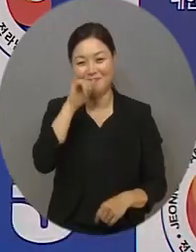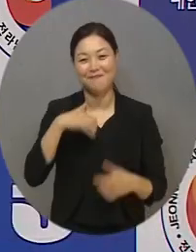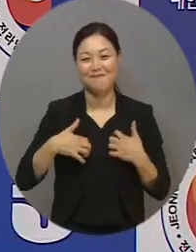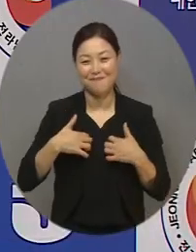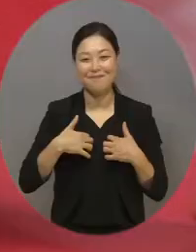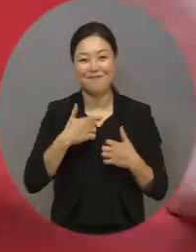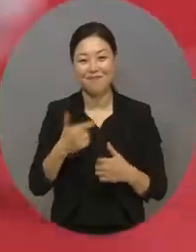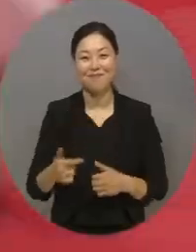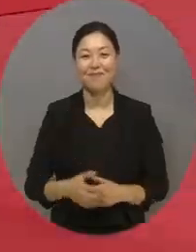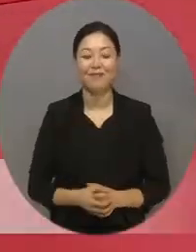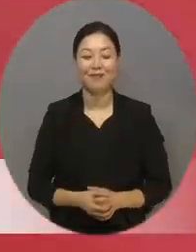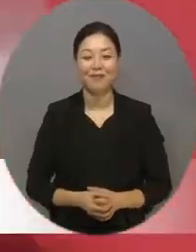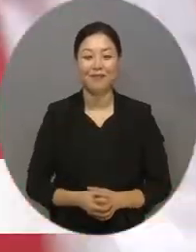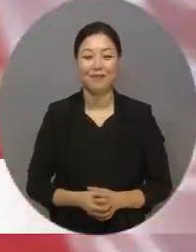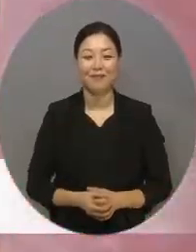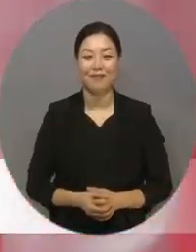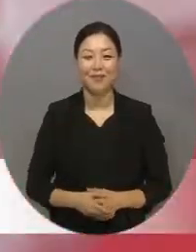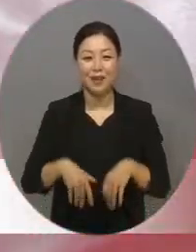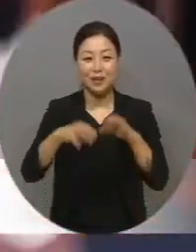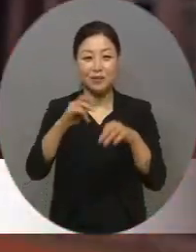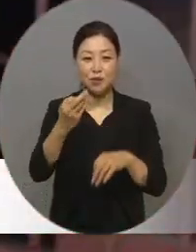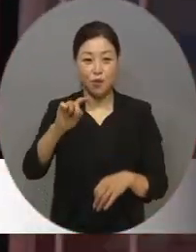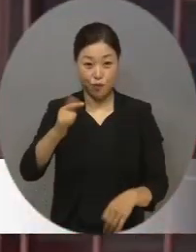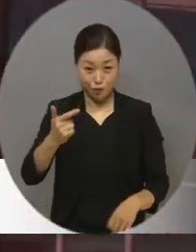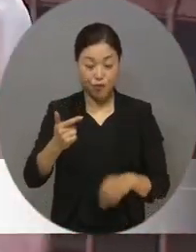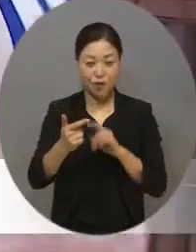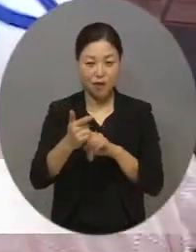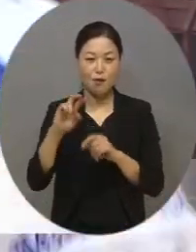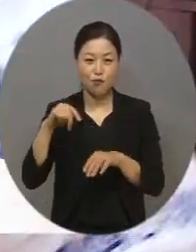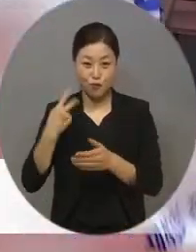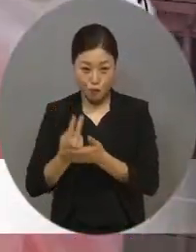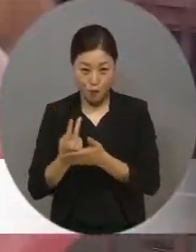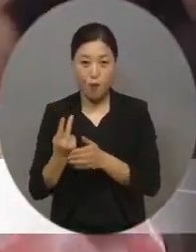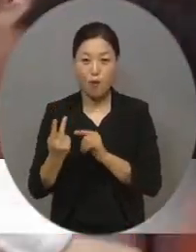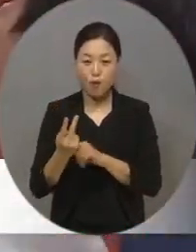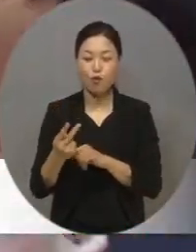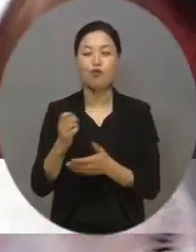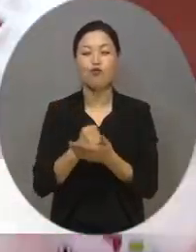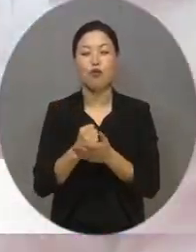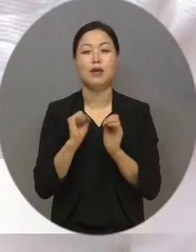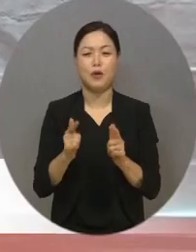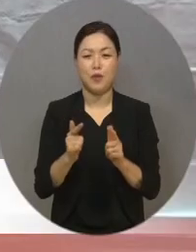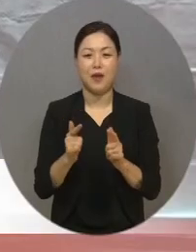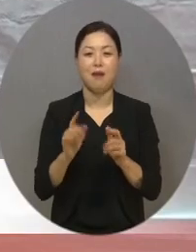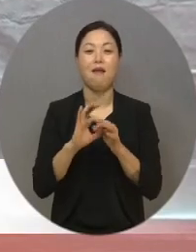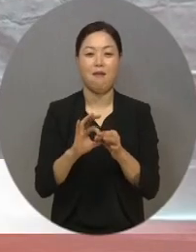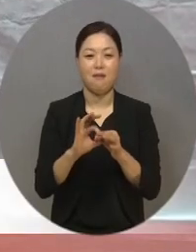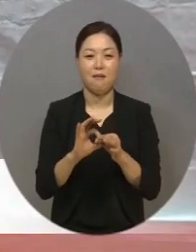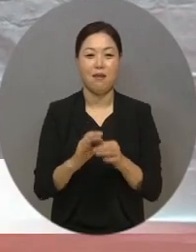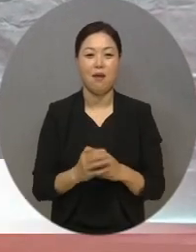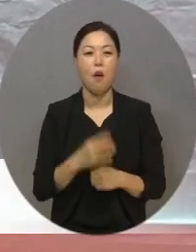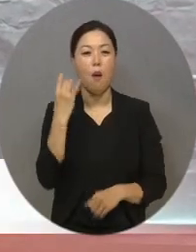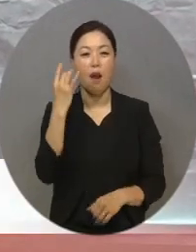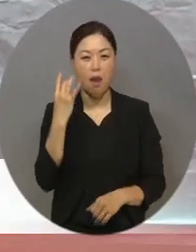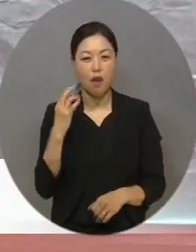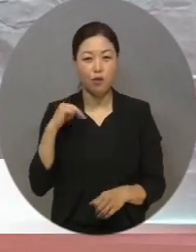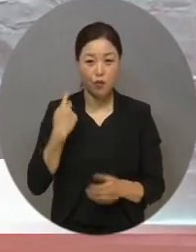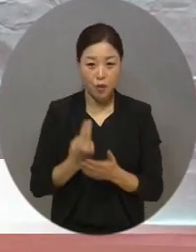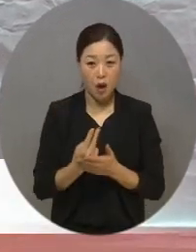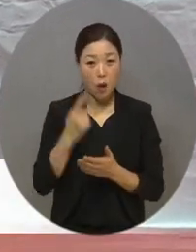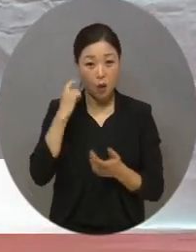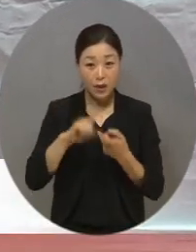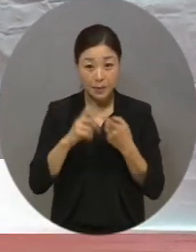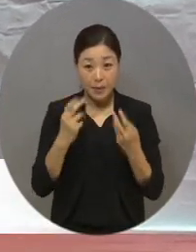좋았습니다. 김동훈 선수와 유도의 만남은 우연한 기회로 시작됐습니다. 원래부터 유도에